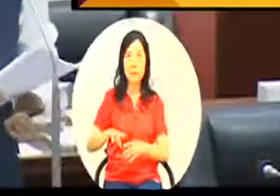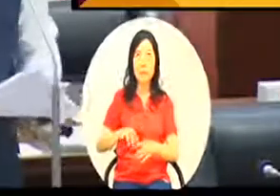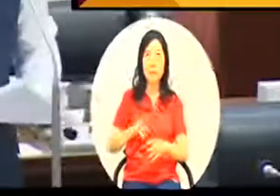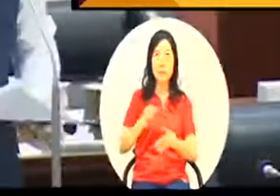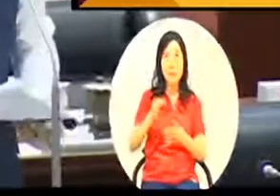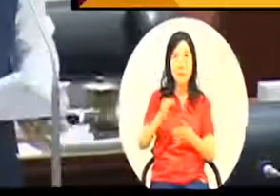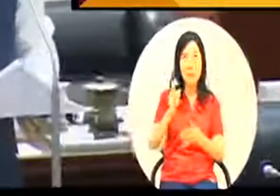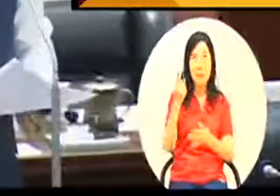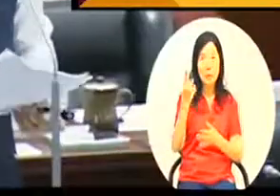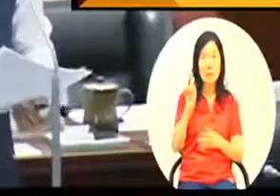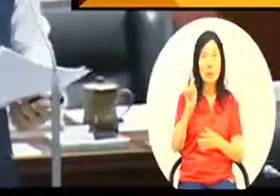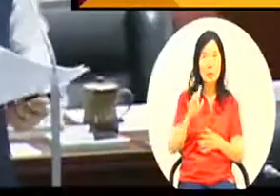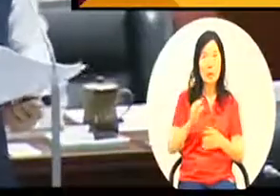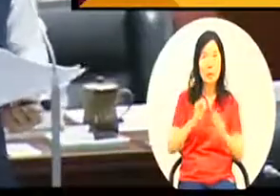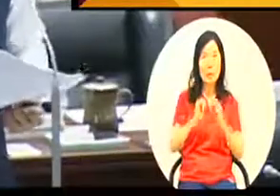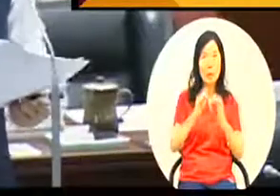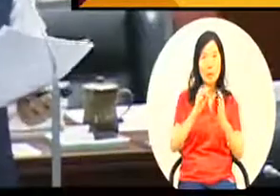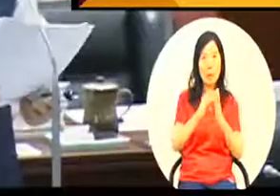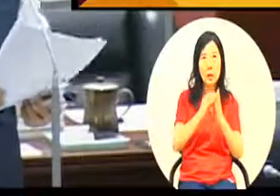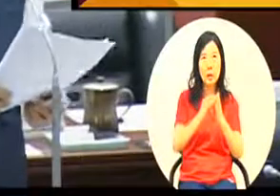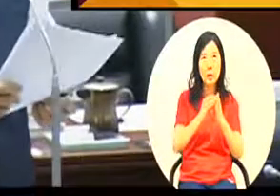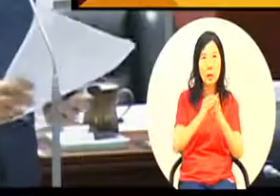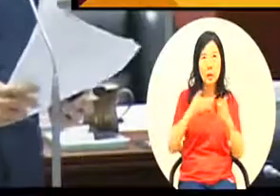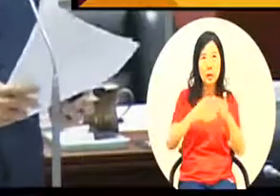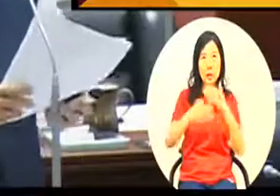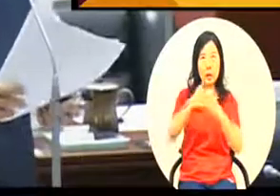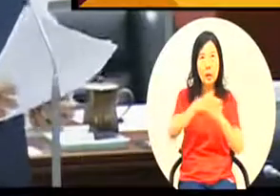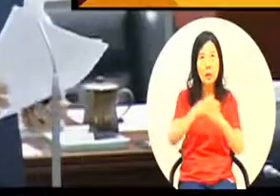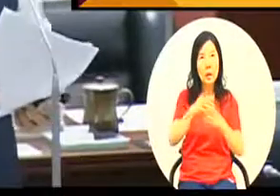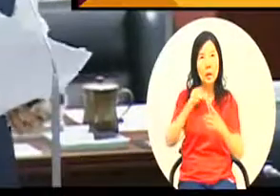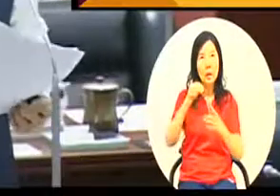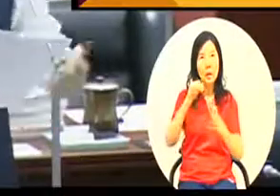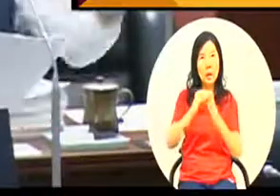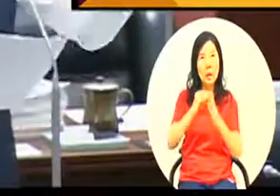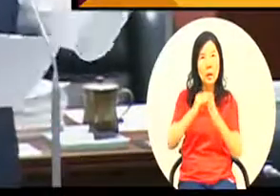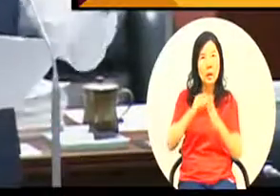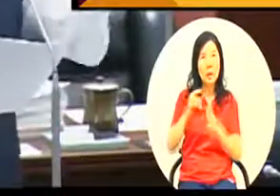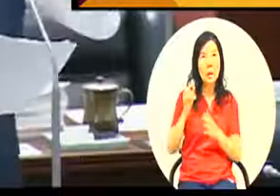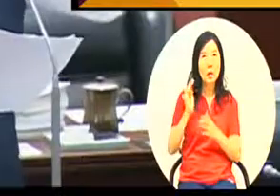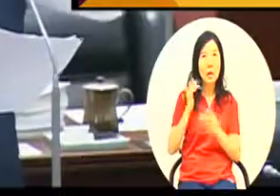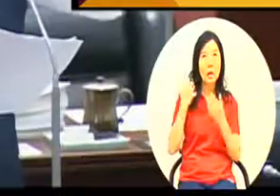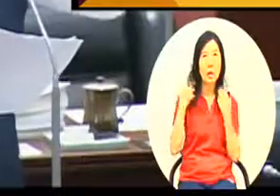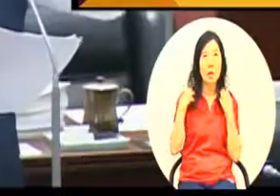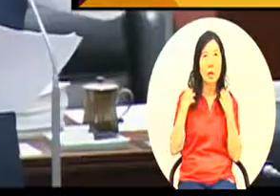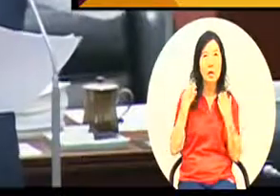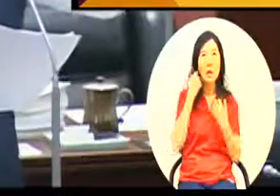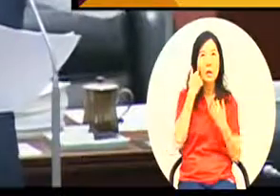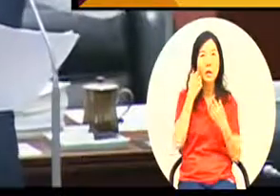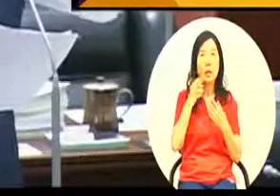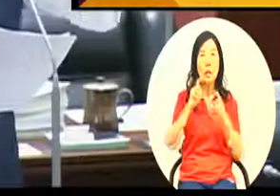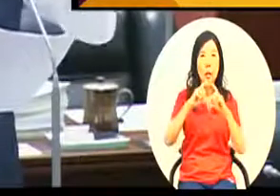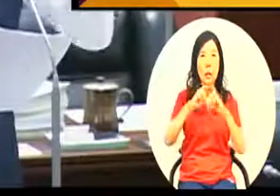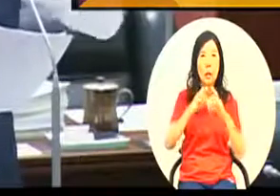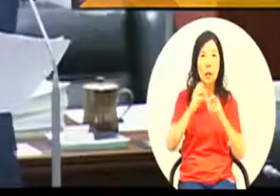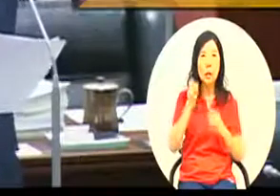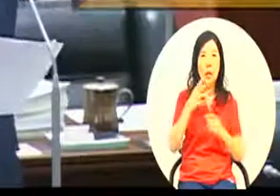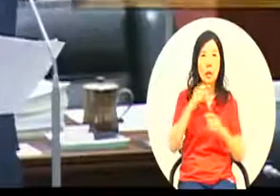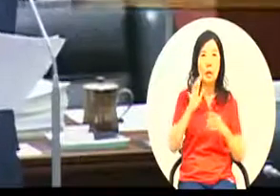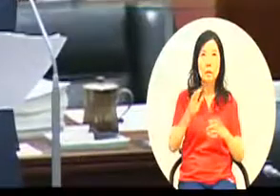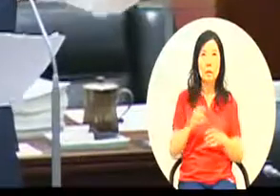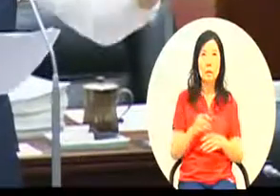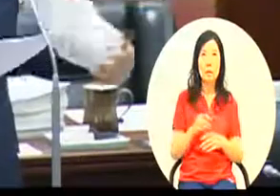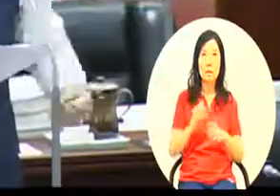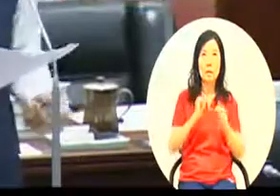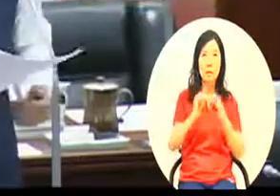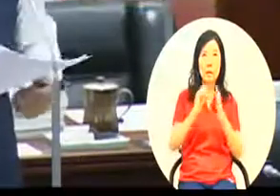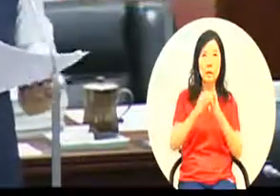是社会局要去设置还是交通局设置的？局长，姚局长要先回答吗？请社会